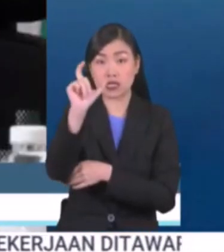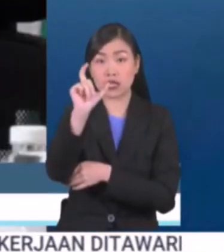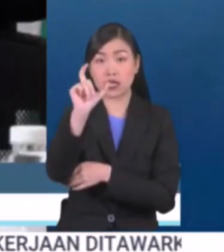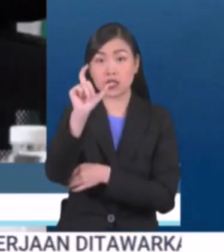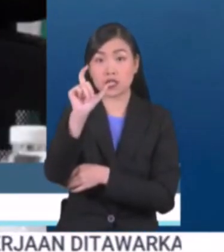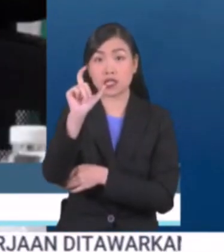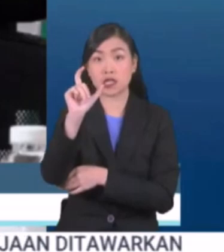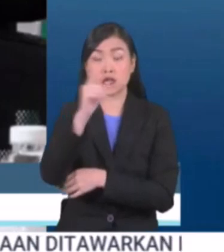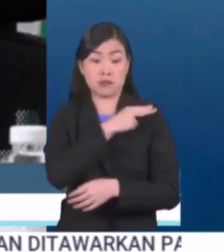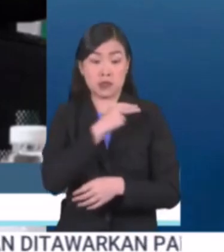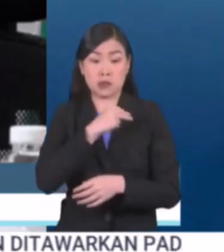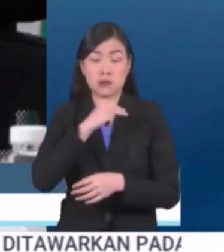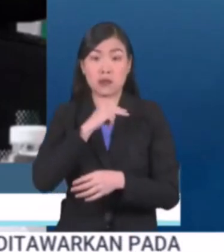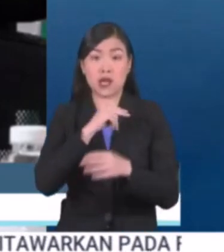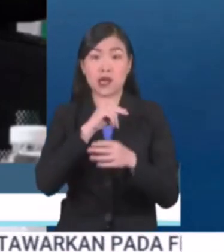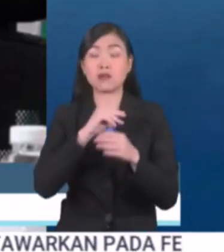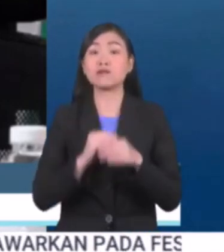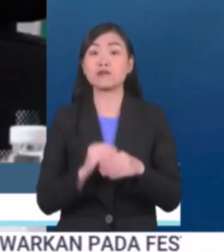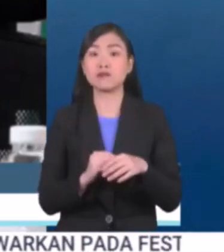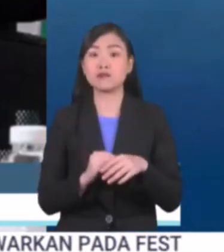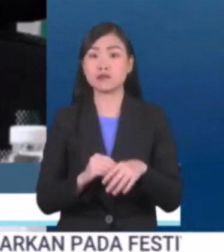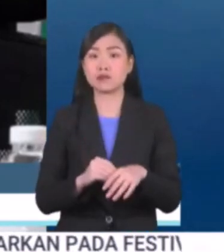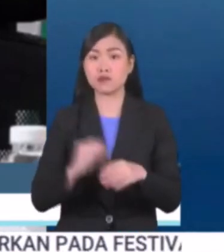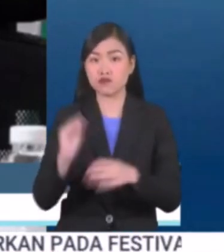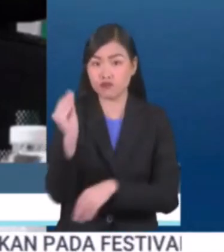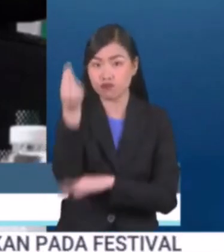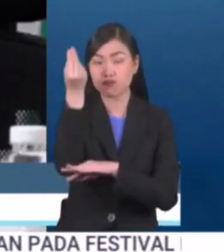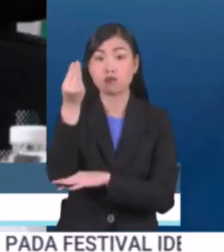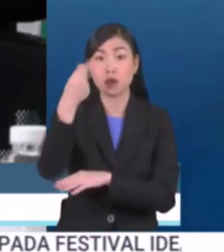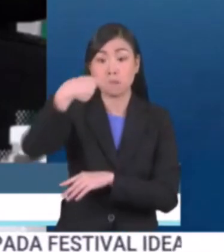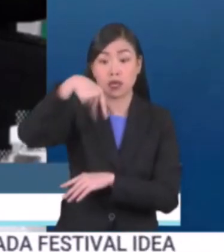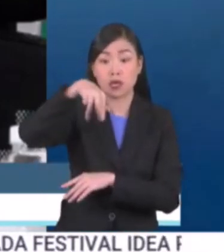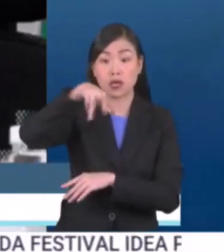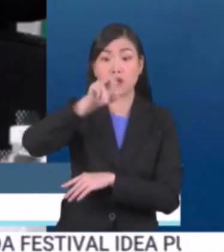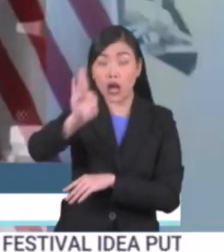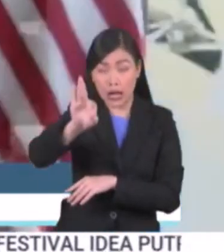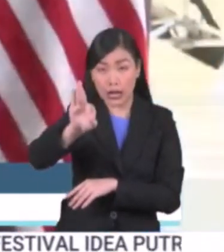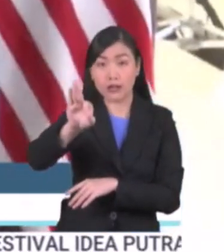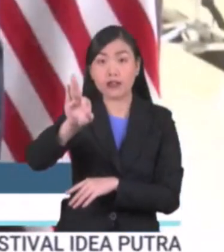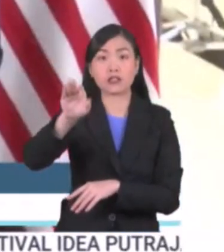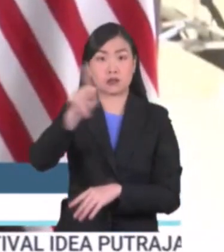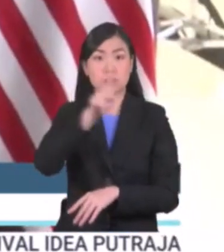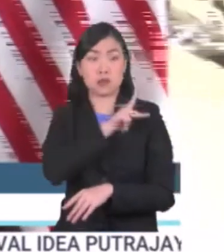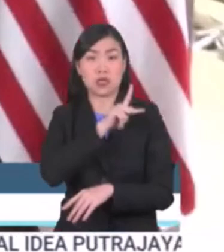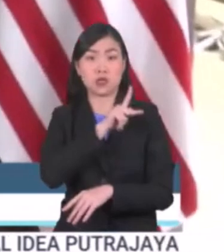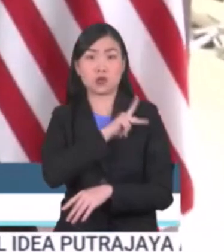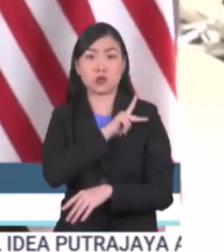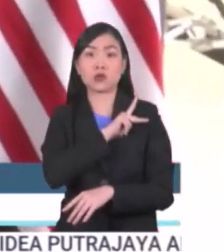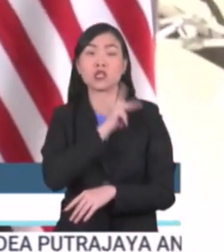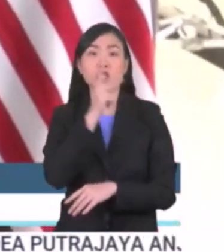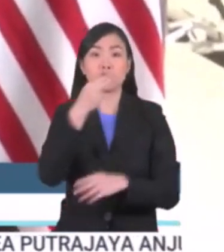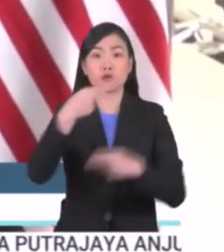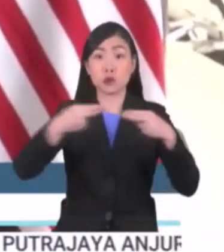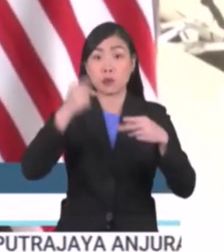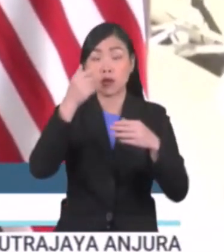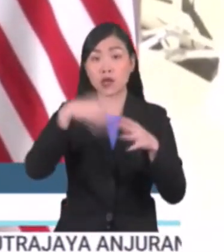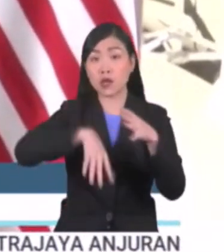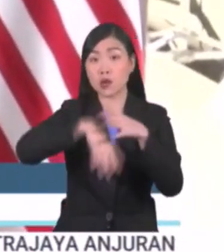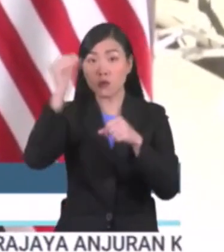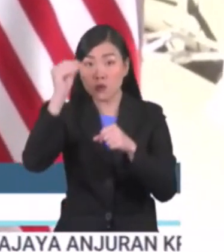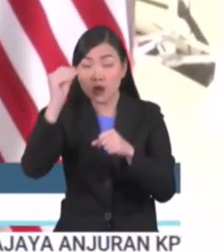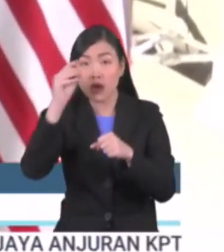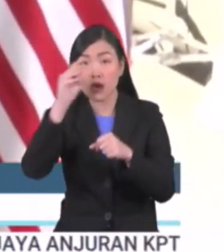Sharif Hidayatullah Jakarta Profesor Sudar Noto yang juga ketua hubungan luar dan kerjasama antarabangsa Majlis Ulama